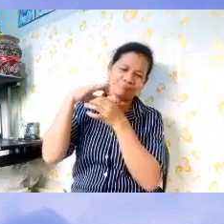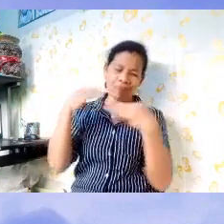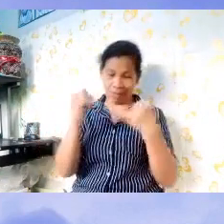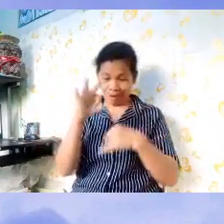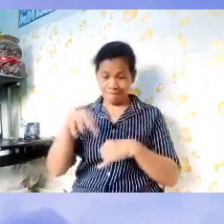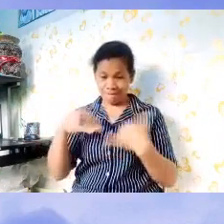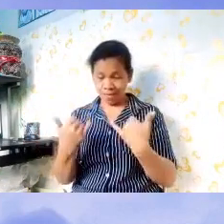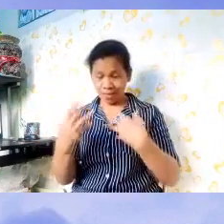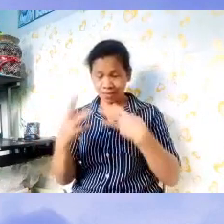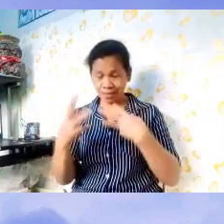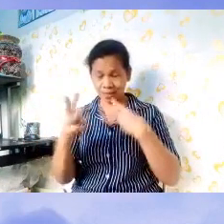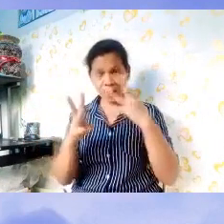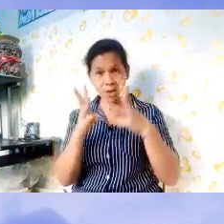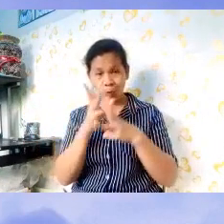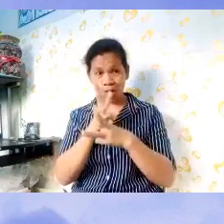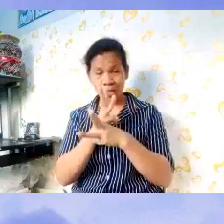kapatid,